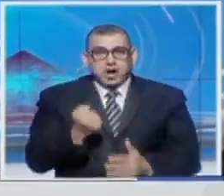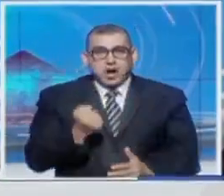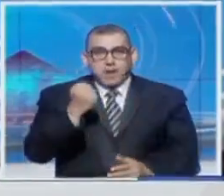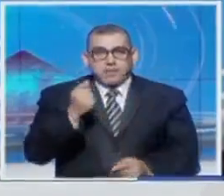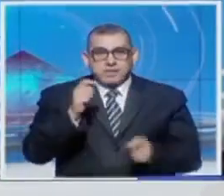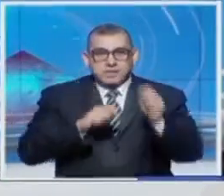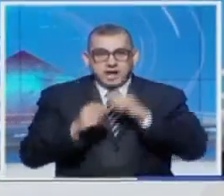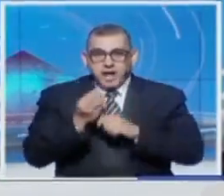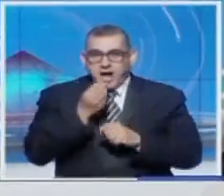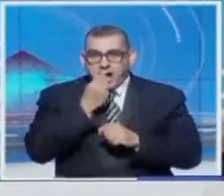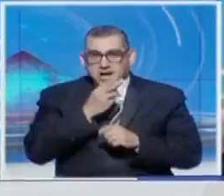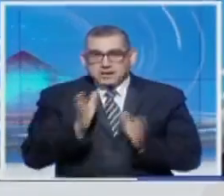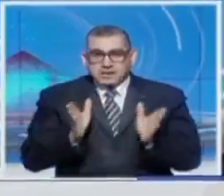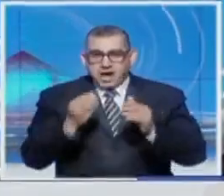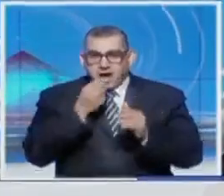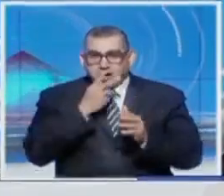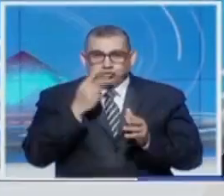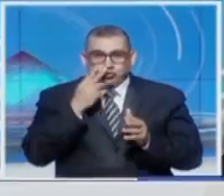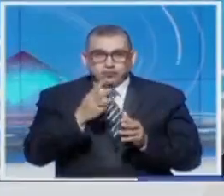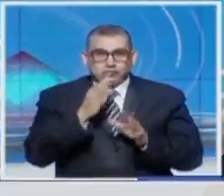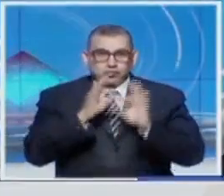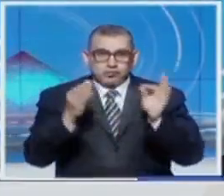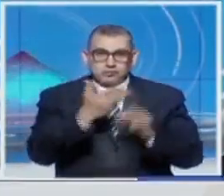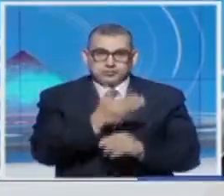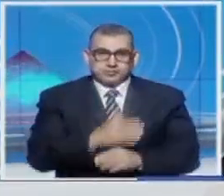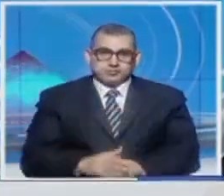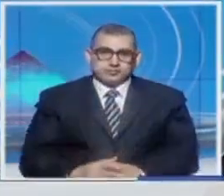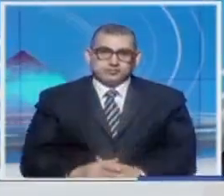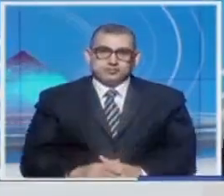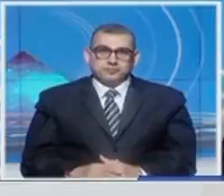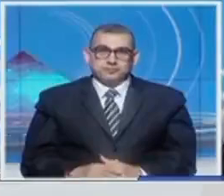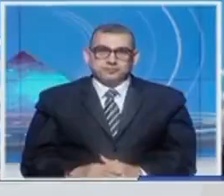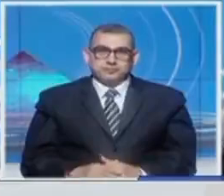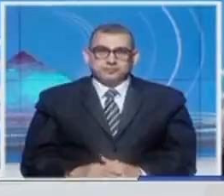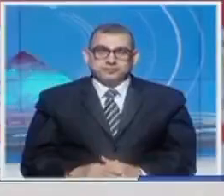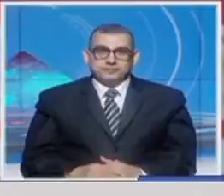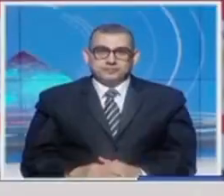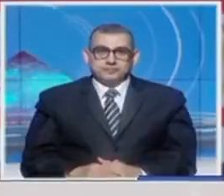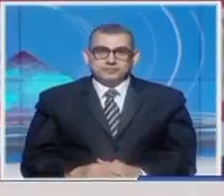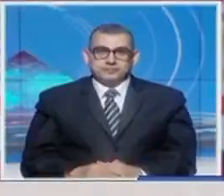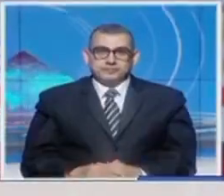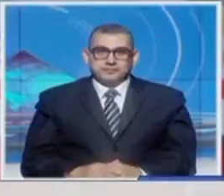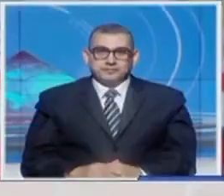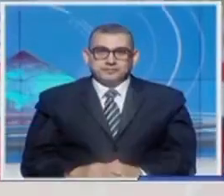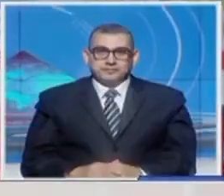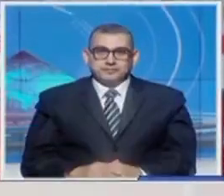القابضة للصناعات الغذائية بالسلع الغذائية بها. نتابع.